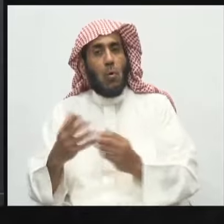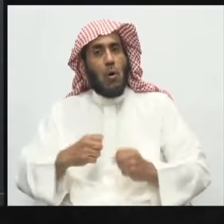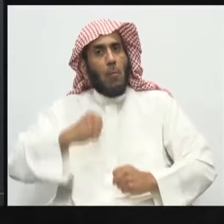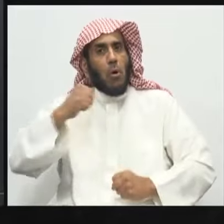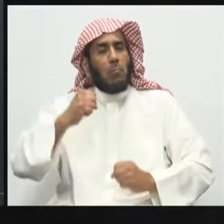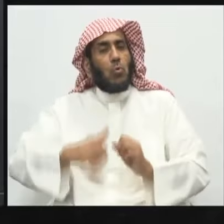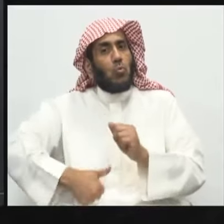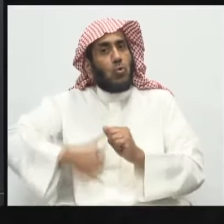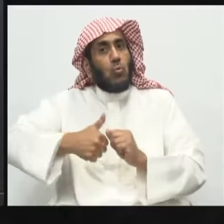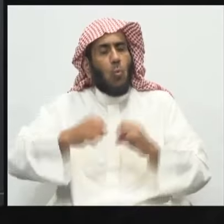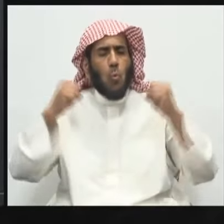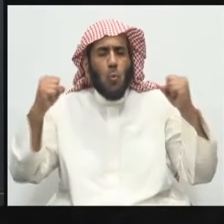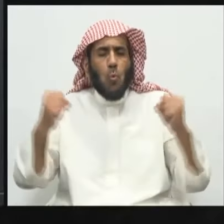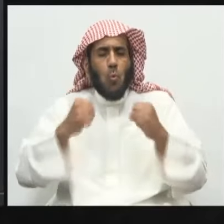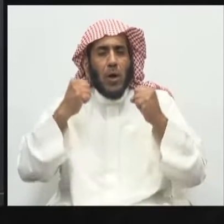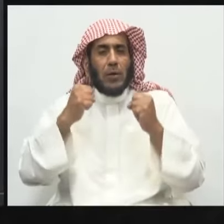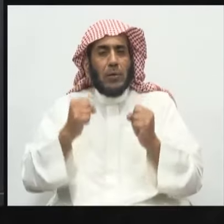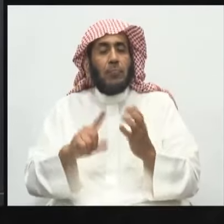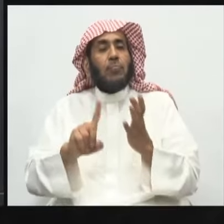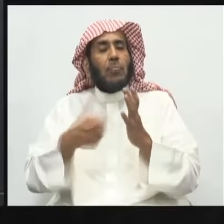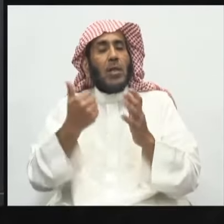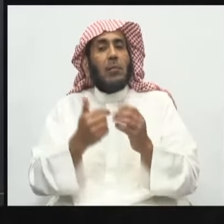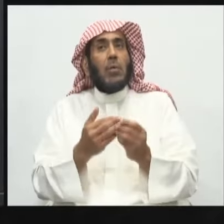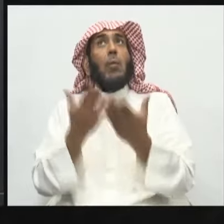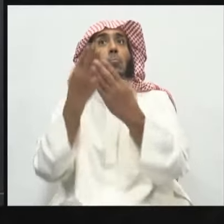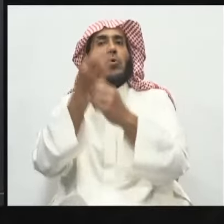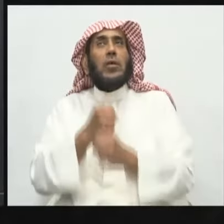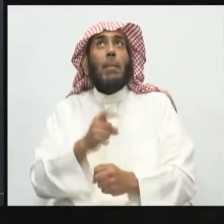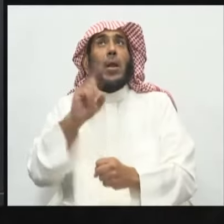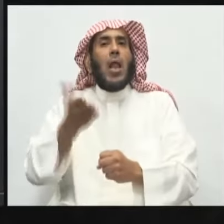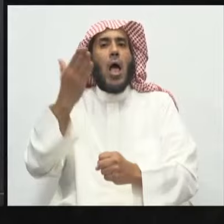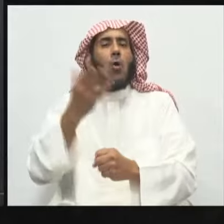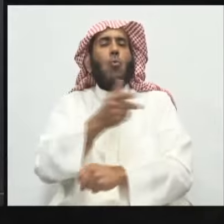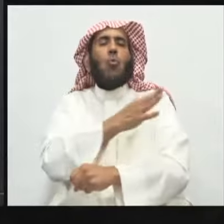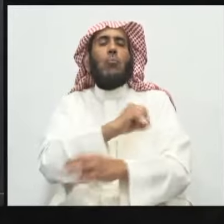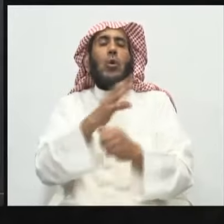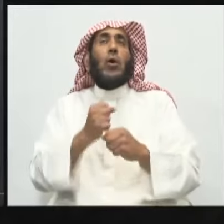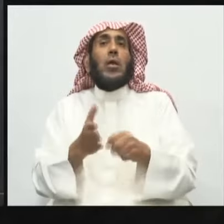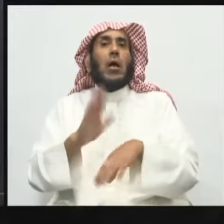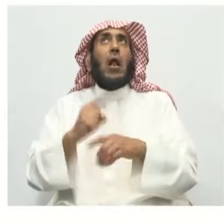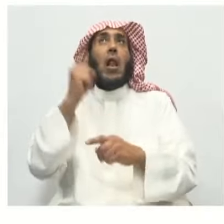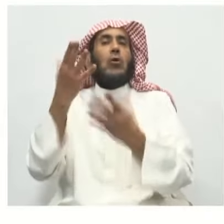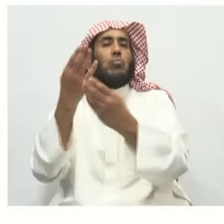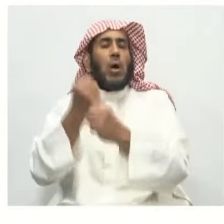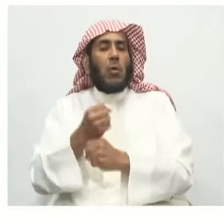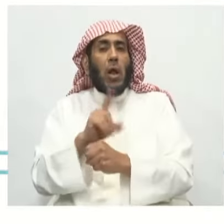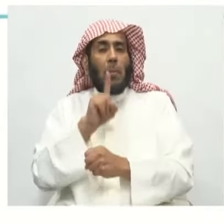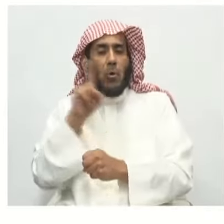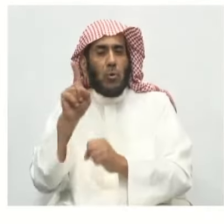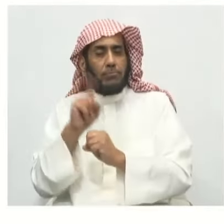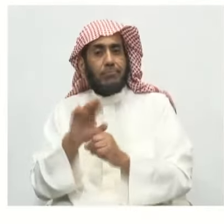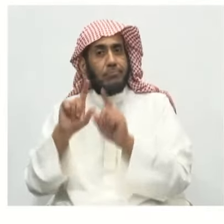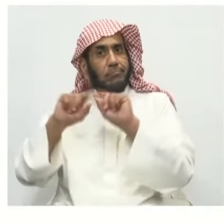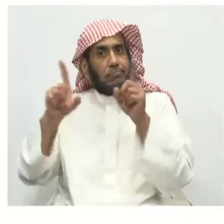وجد ونشاط نبدا مستعينين بالله عز وجل ومتوكلين عليه كما ترون امامكم